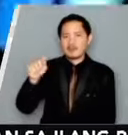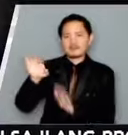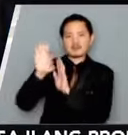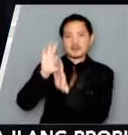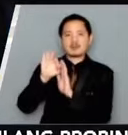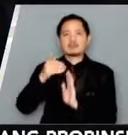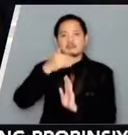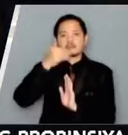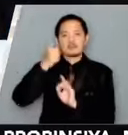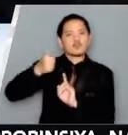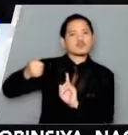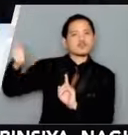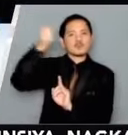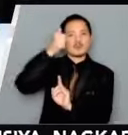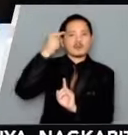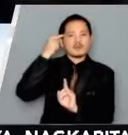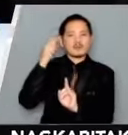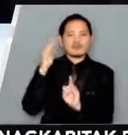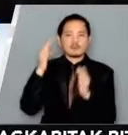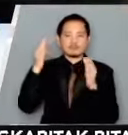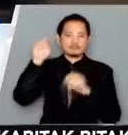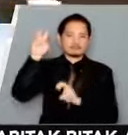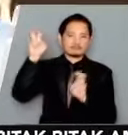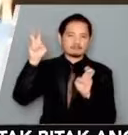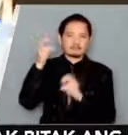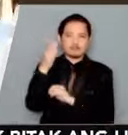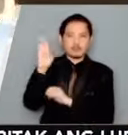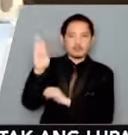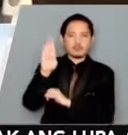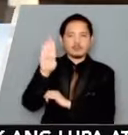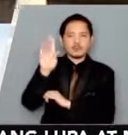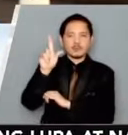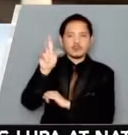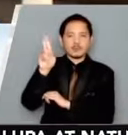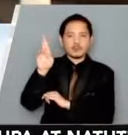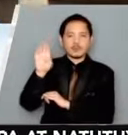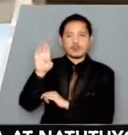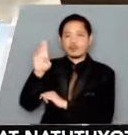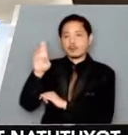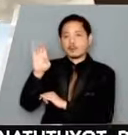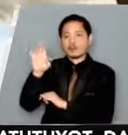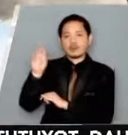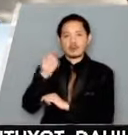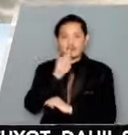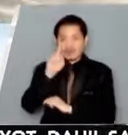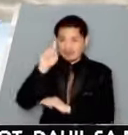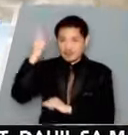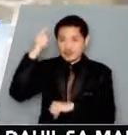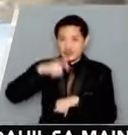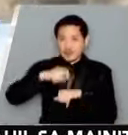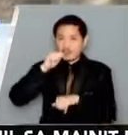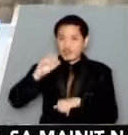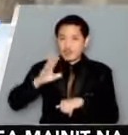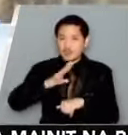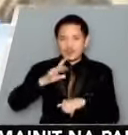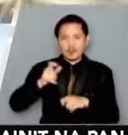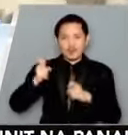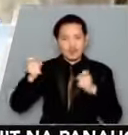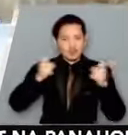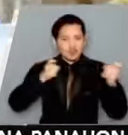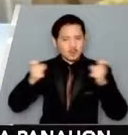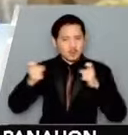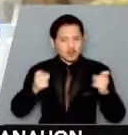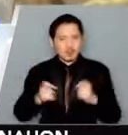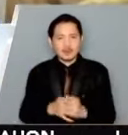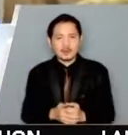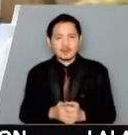Ayon kay Minority Leader Coco Pimentel, si Cayetano ang unang babaeng hahawak sa posisyon. Tungkulin ng Blue Ribbon Committee na imbestigahan ang mga